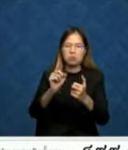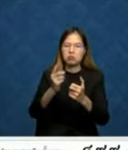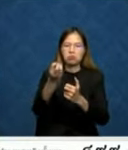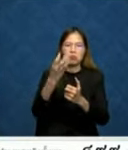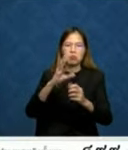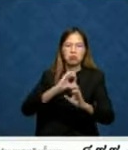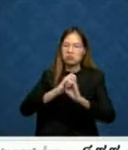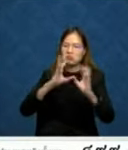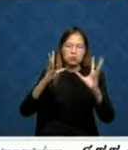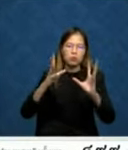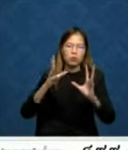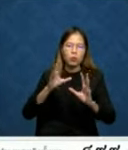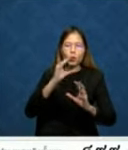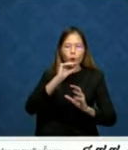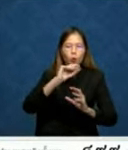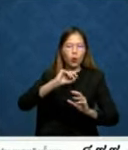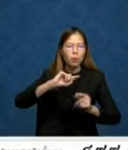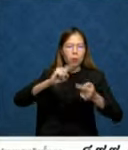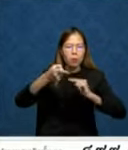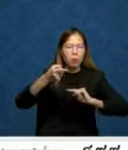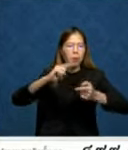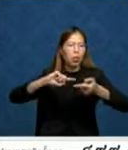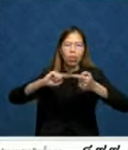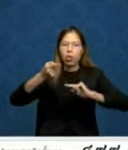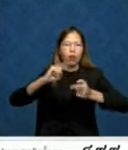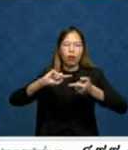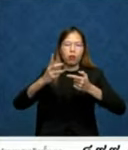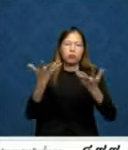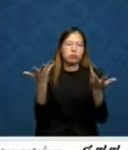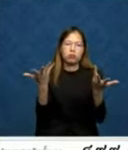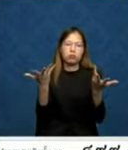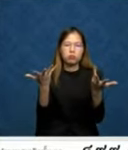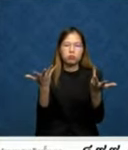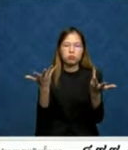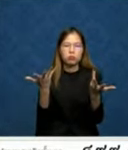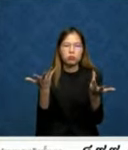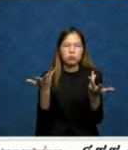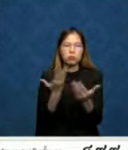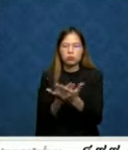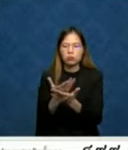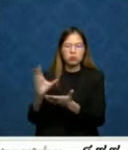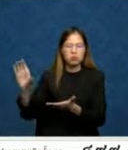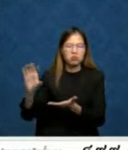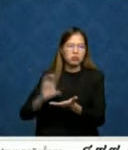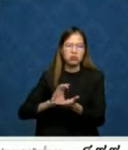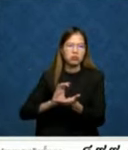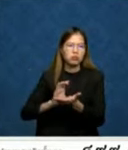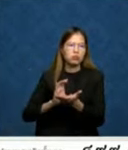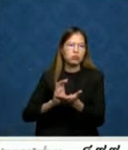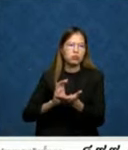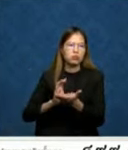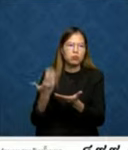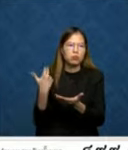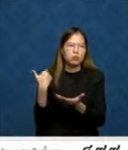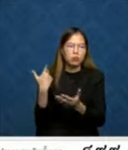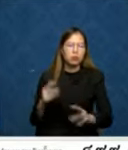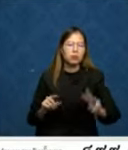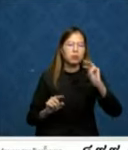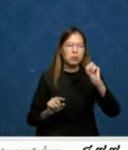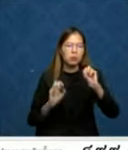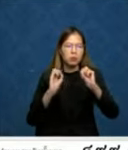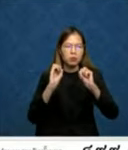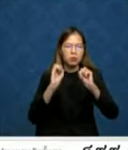กลับไปกลับมาแต่ที่แน่ๆคือน้อยลงและเสี่ยงไม่คุ้มกับงบประมาณดังนั้นผมจึงขอเสนอความเห็นในมาตรานี้ครับ